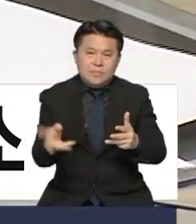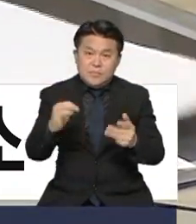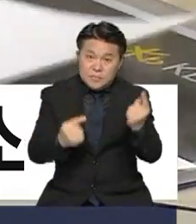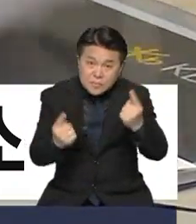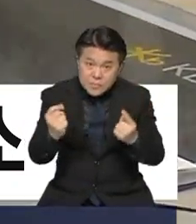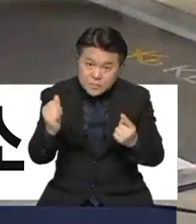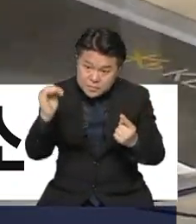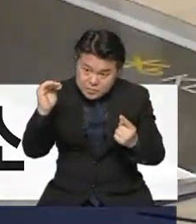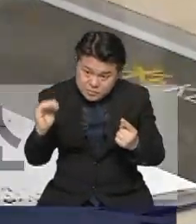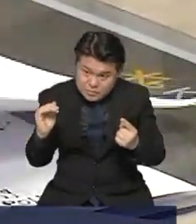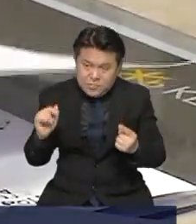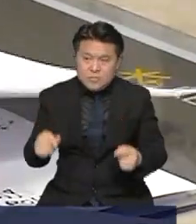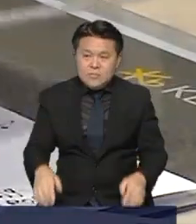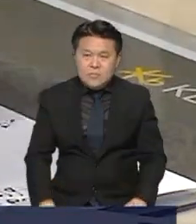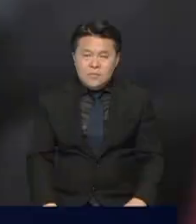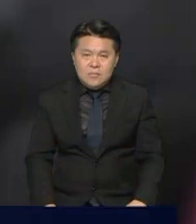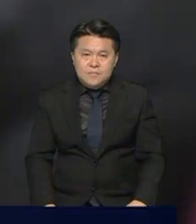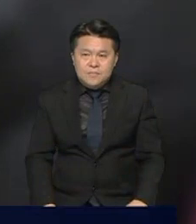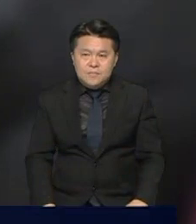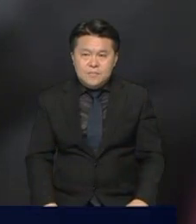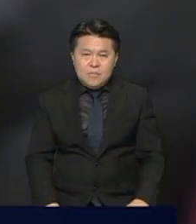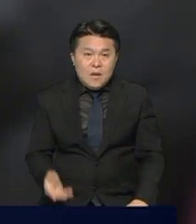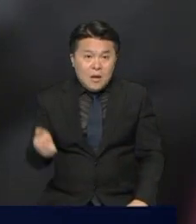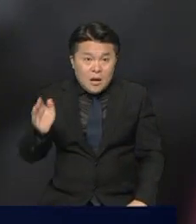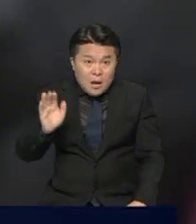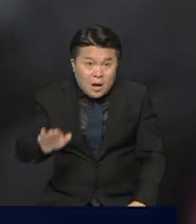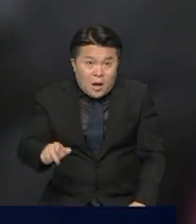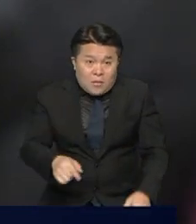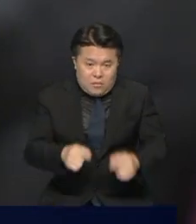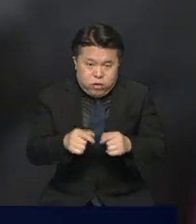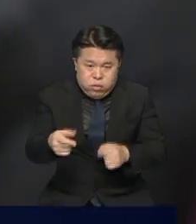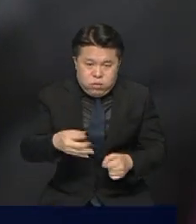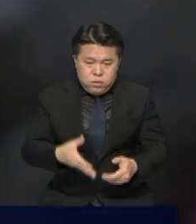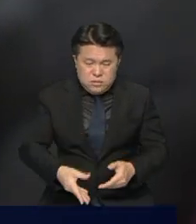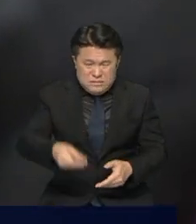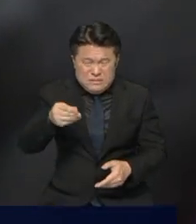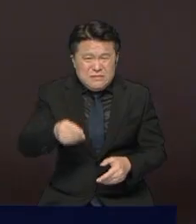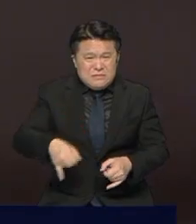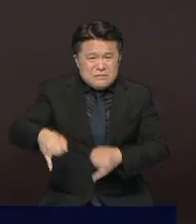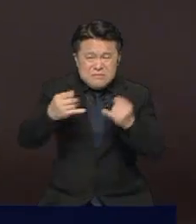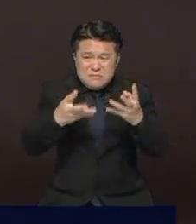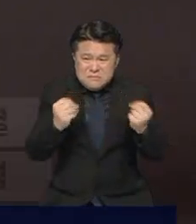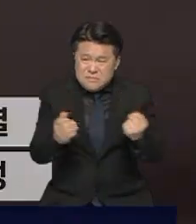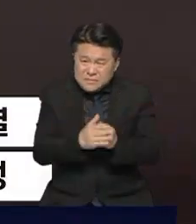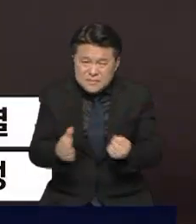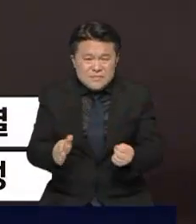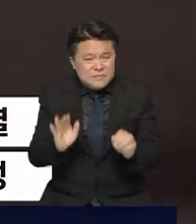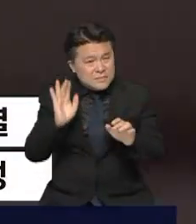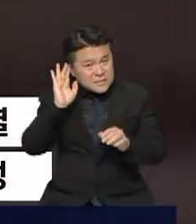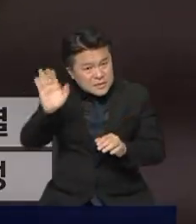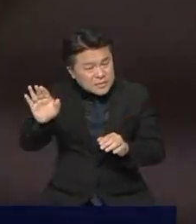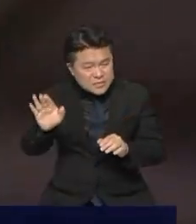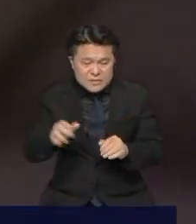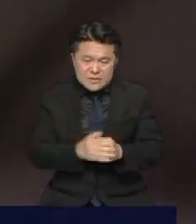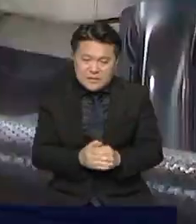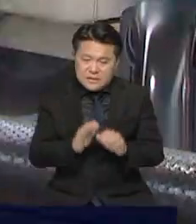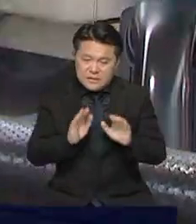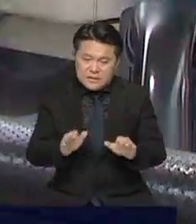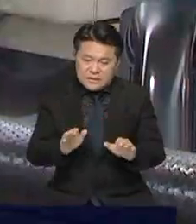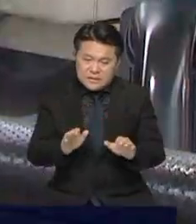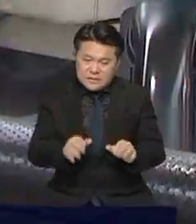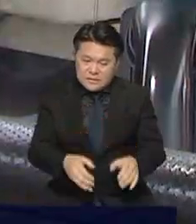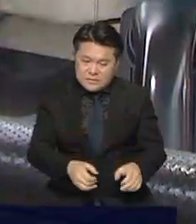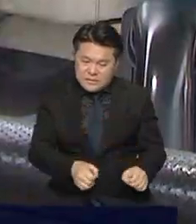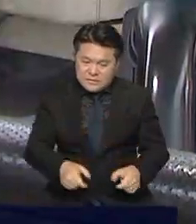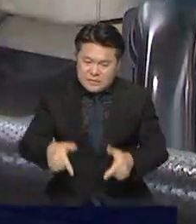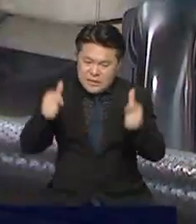비해 증가폭이 역시 줄었습니다. 하지만 부채 규모가 여전히 큰 수준인 만큼 금융당국은 증가세에 대한